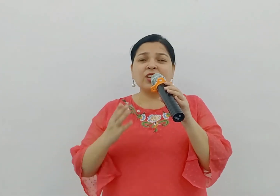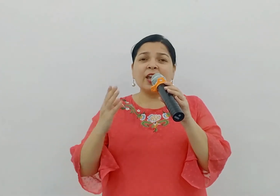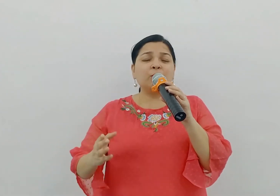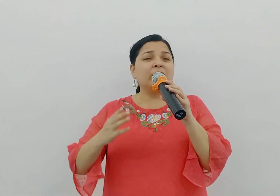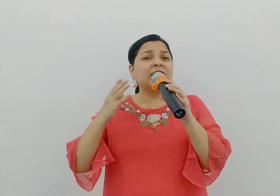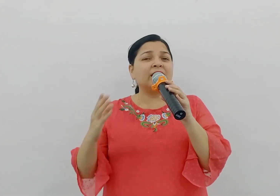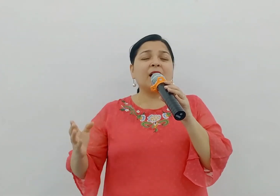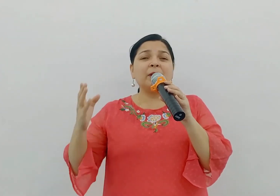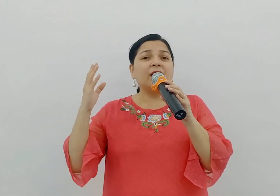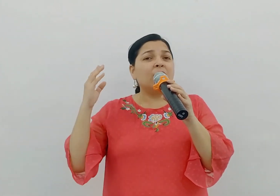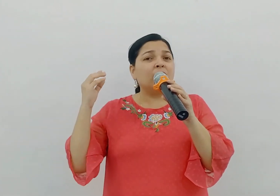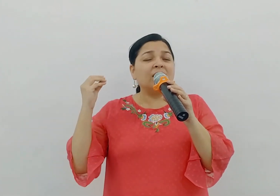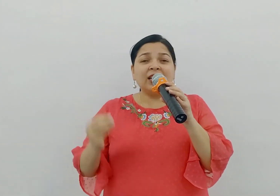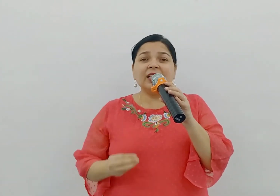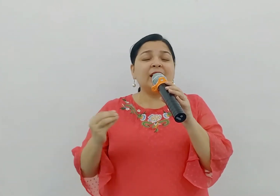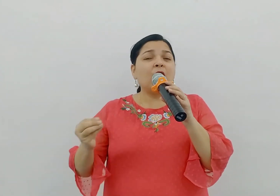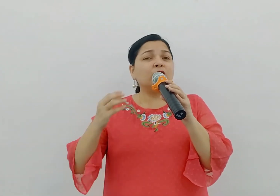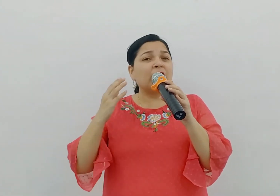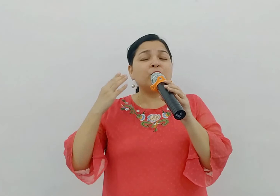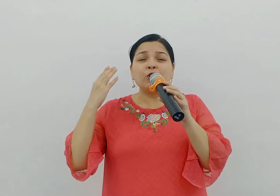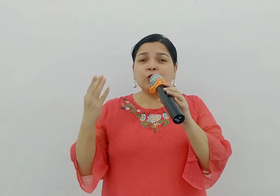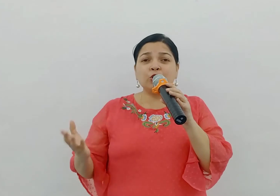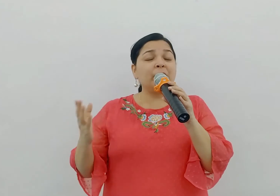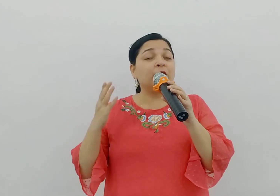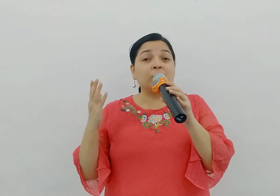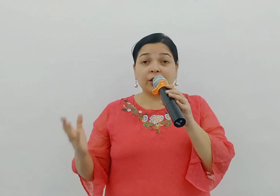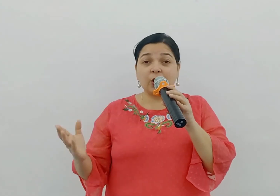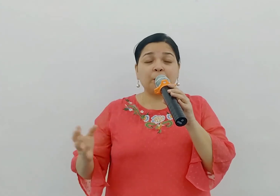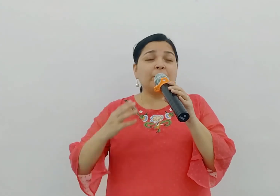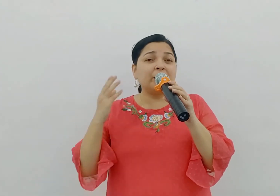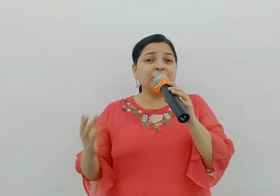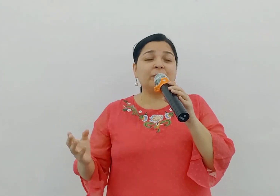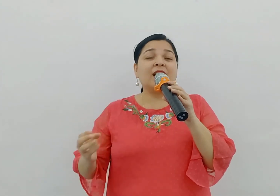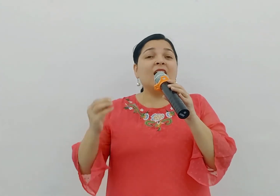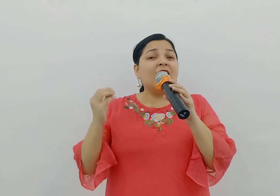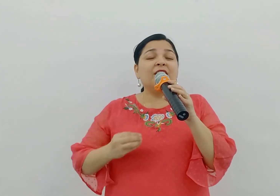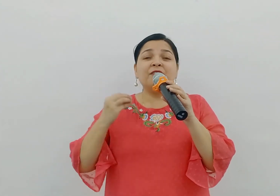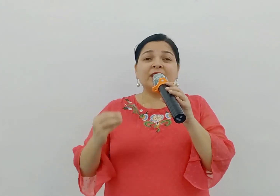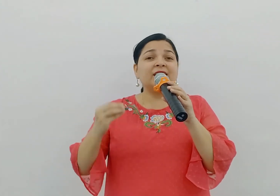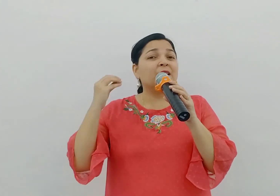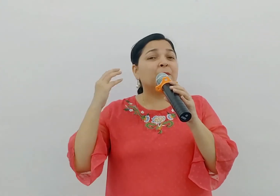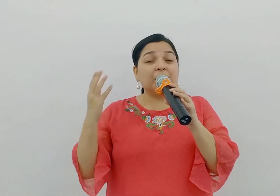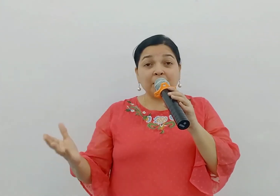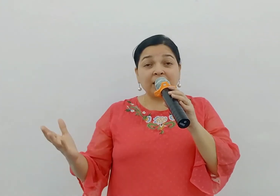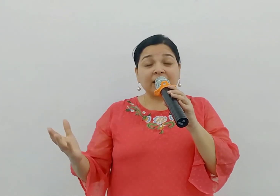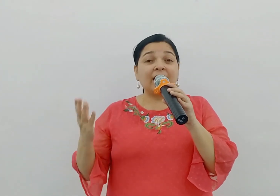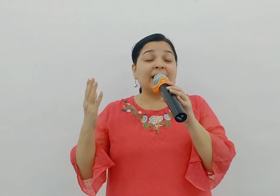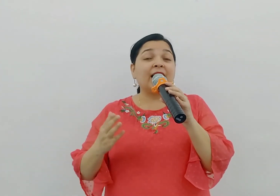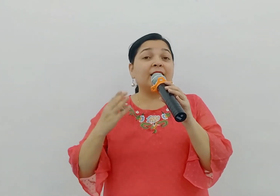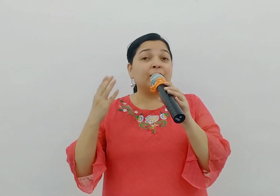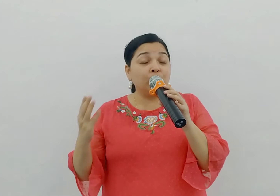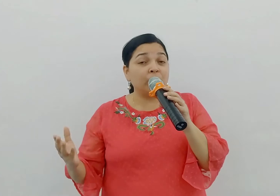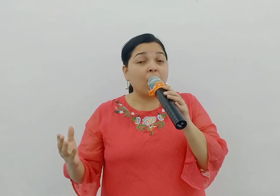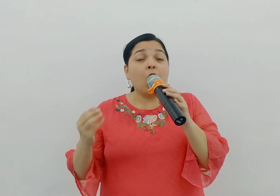करता है, चाहे उन्होंने कितना भी गलत किया हो, चाहे उन्होंने कुछ भी क्यों ना किया, परमेश्वर हर व्यक्ति से प्रेम करता